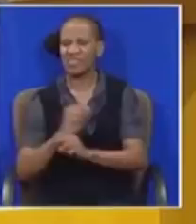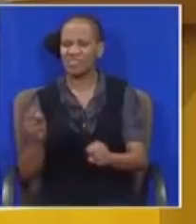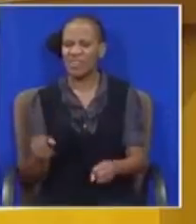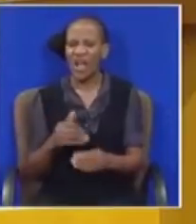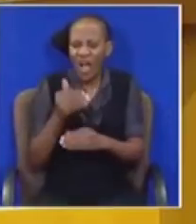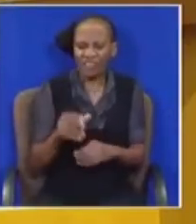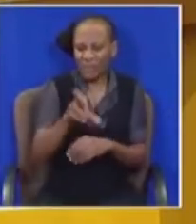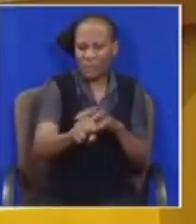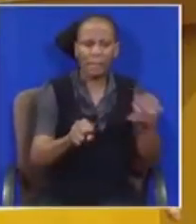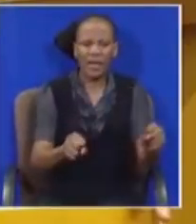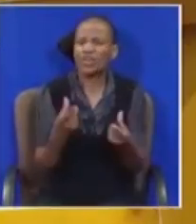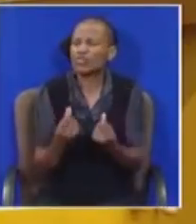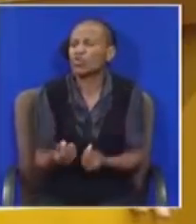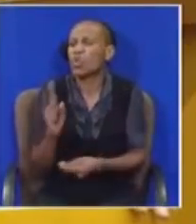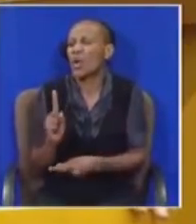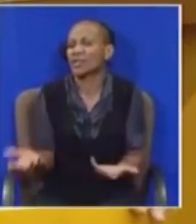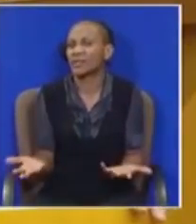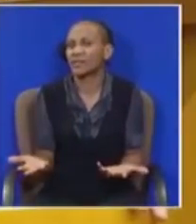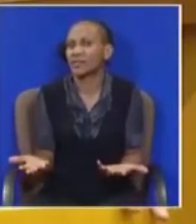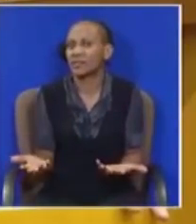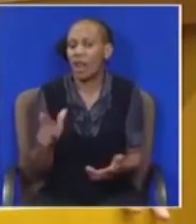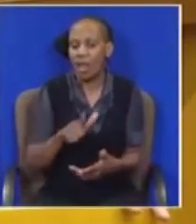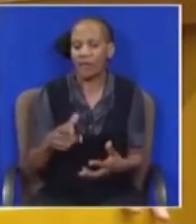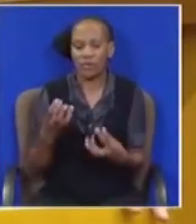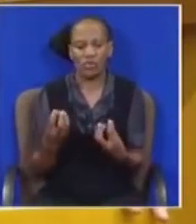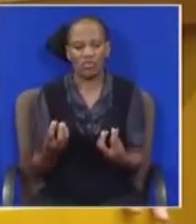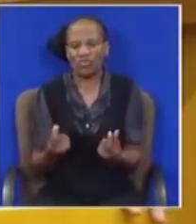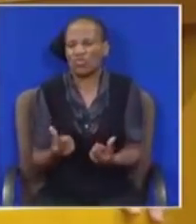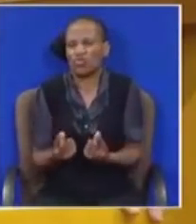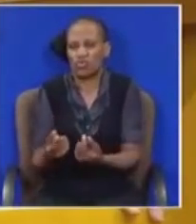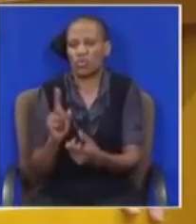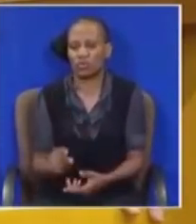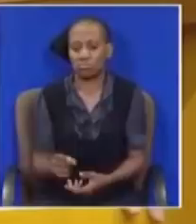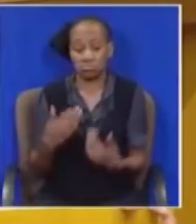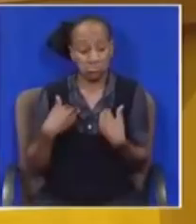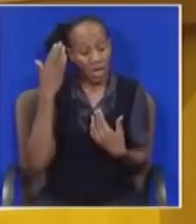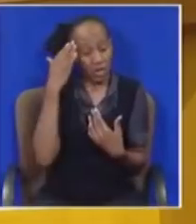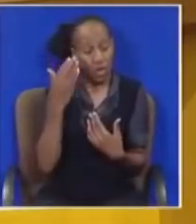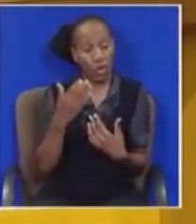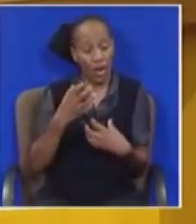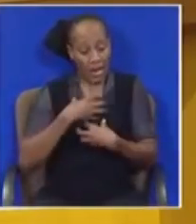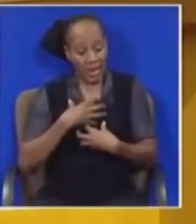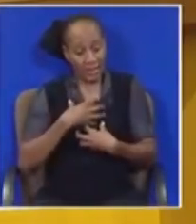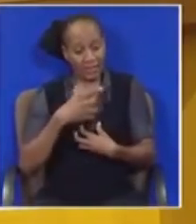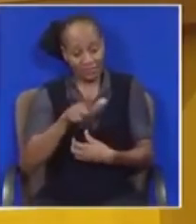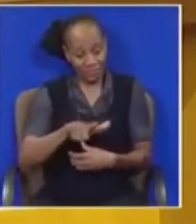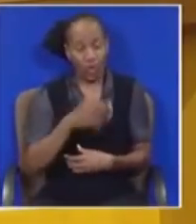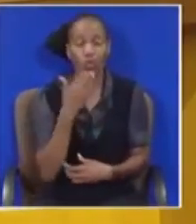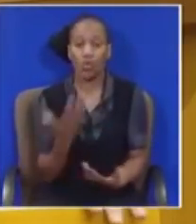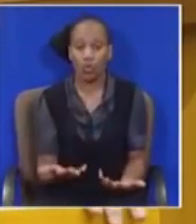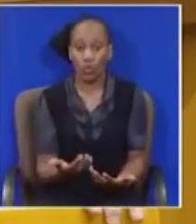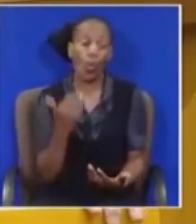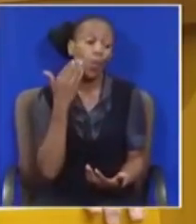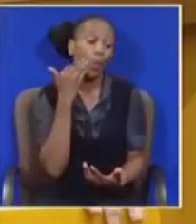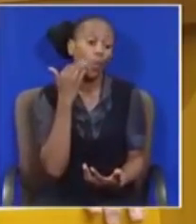daarmee maak? Ons weet van wie se grond ons praat. Almal sê dit is die wit mense wat moet die grond